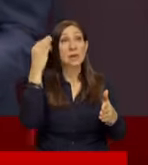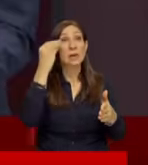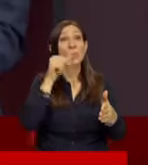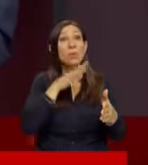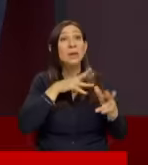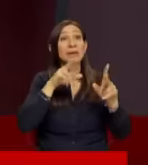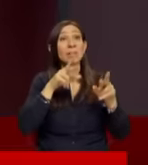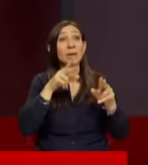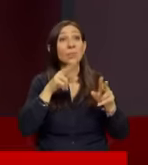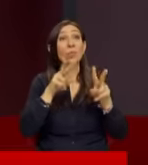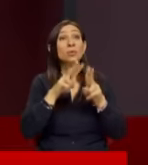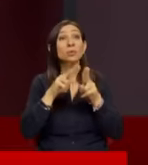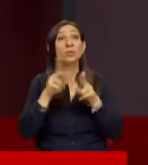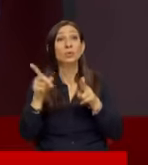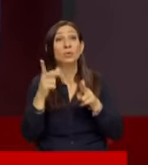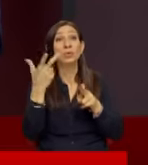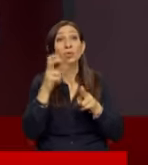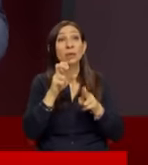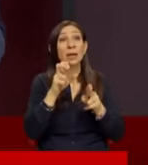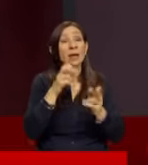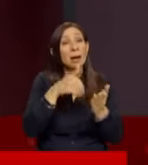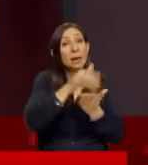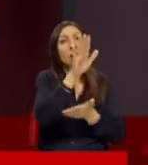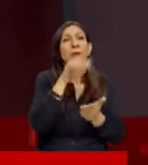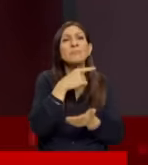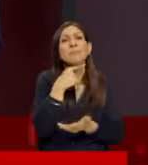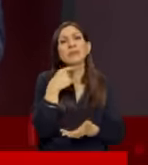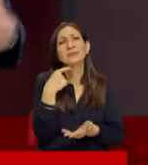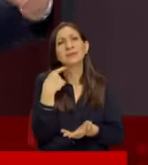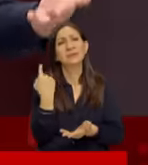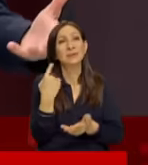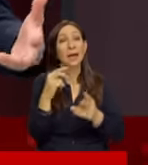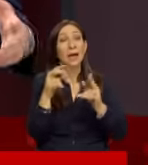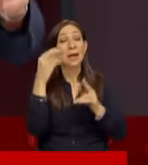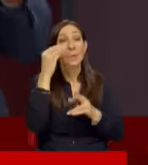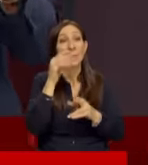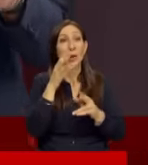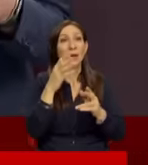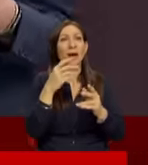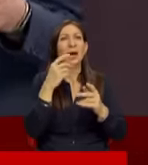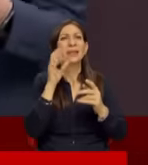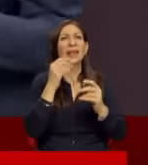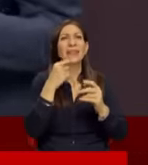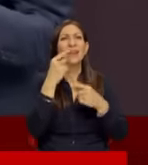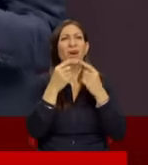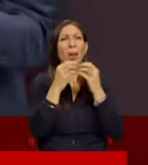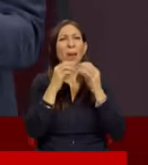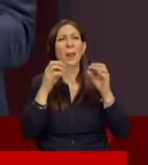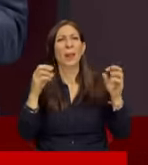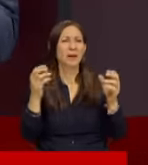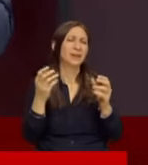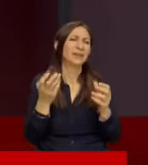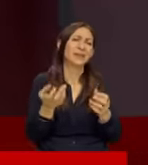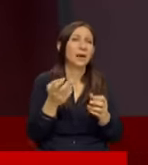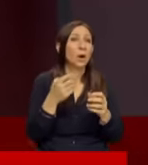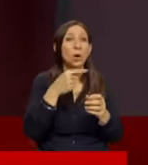İmamoğlu tarzıyla Murat Kurum'un 3 ayda aşması imkansız yani. Ekrem İmamoğlu hani laf ebesi ifadesini kullandılar ama